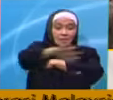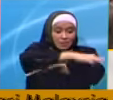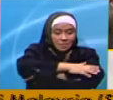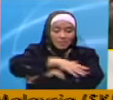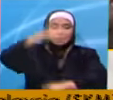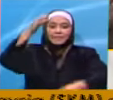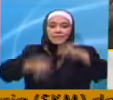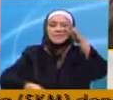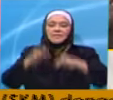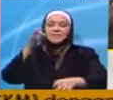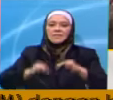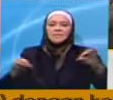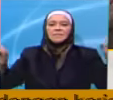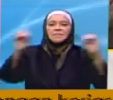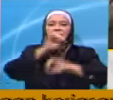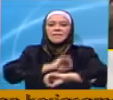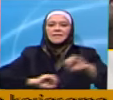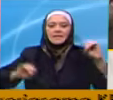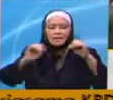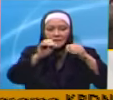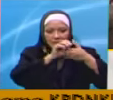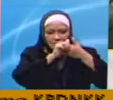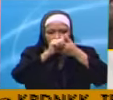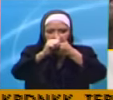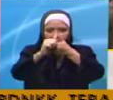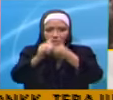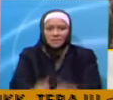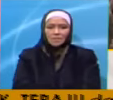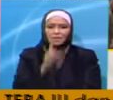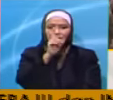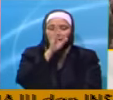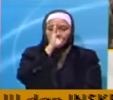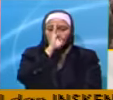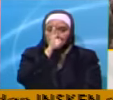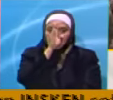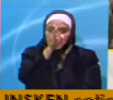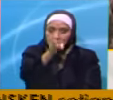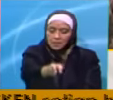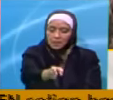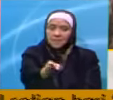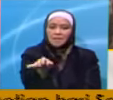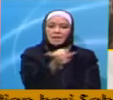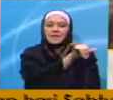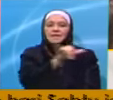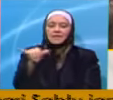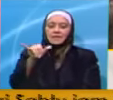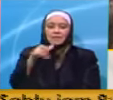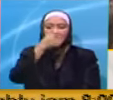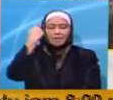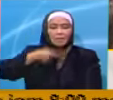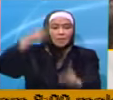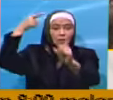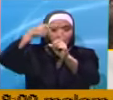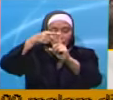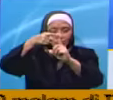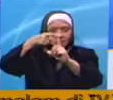tidak mempunyai penahodaan yang menuju ke arah yang sama, walaupun kita tahu bahawa tujuannya adalah untuk menjatuhkan